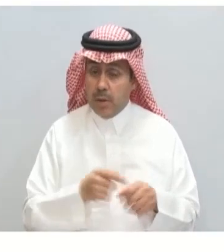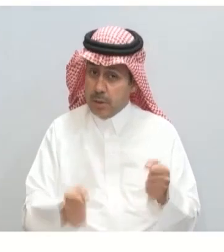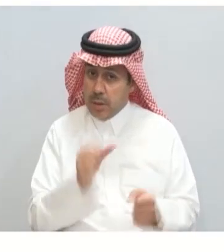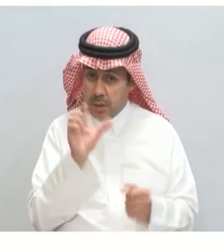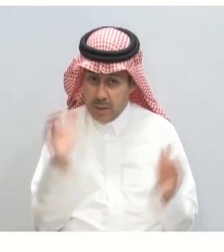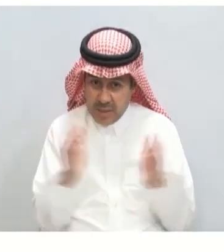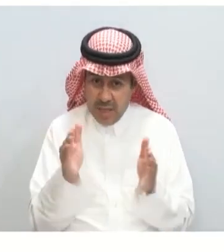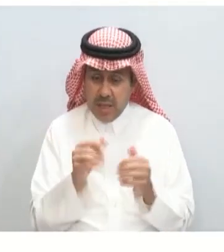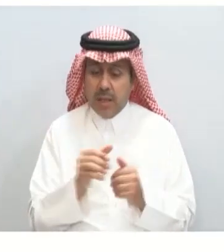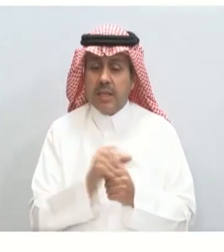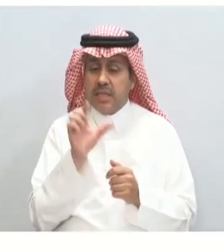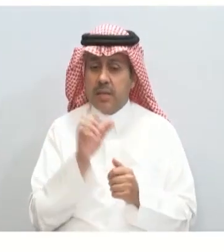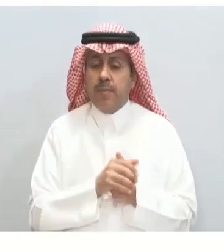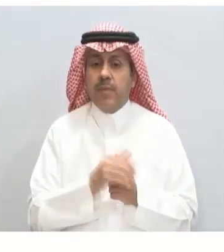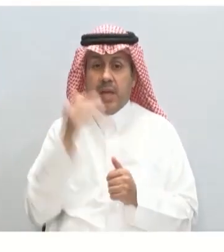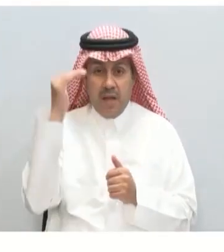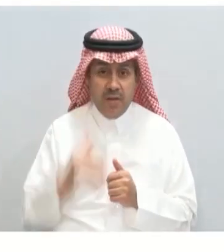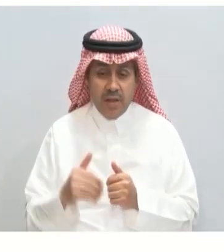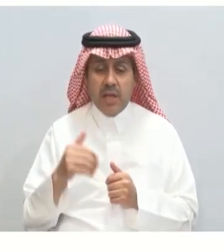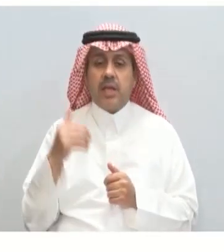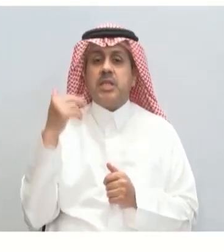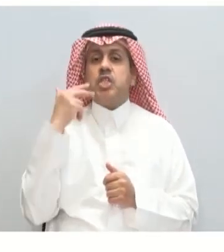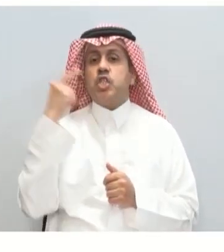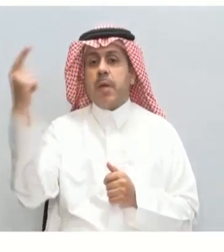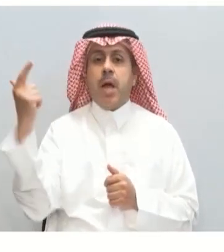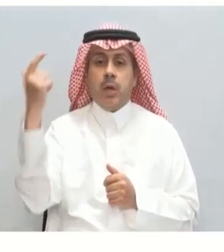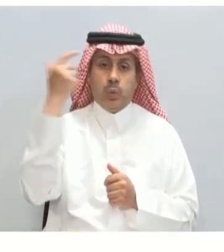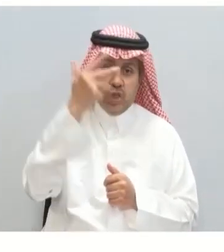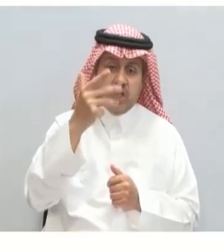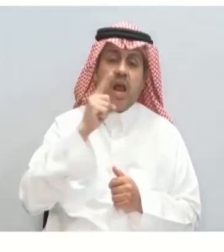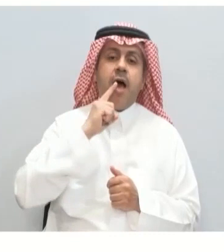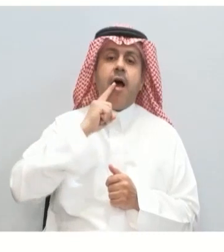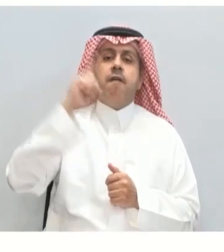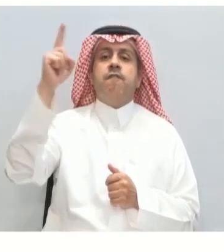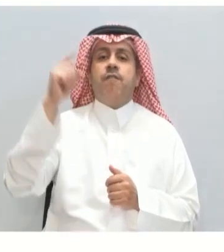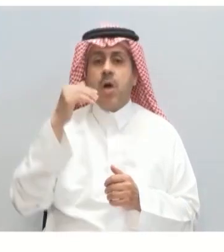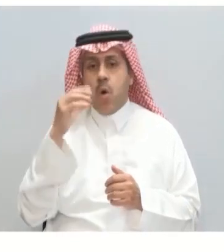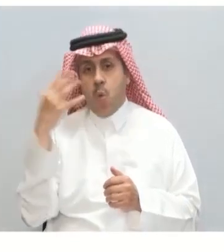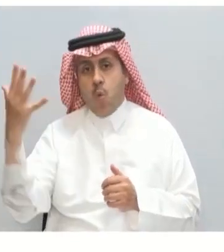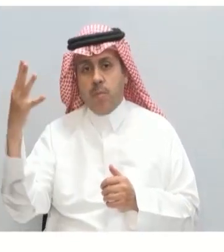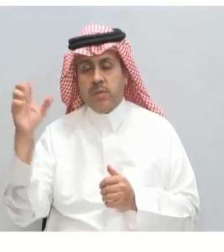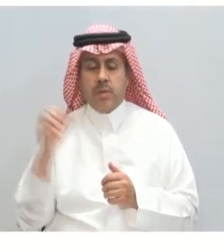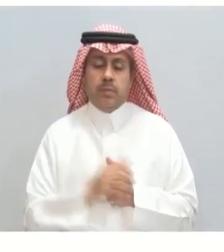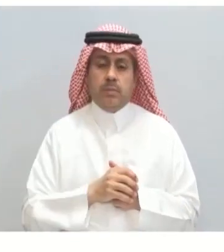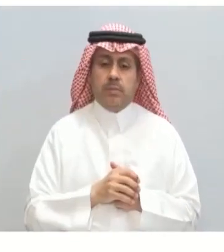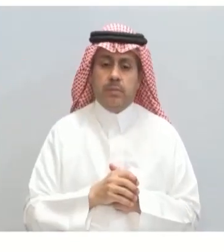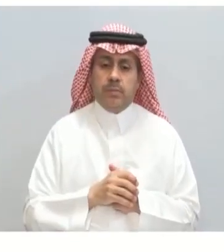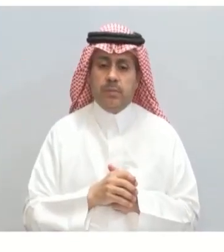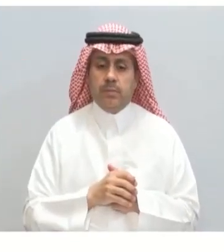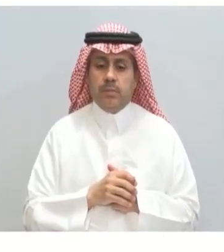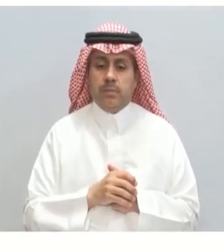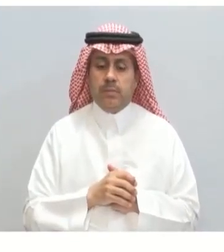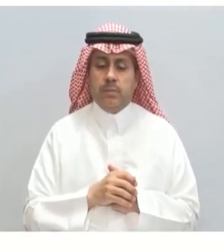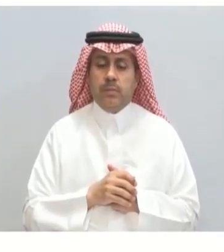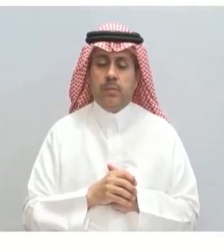الى 97500 بحكم اننا رفعنا الطاقه الاستيعابيه والطاقه القصوى